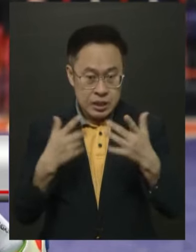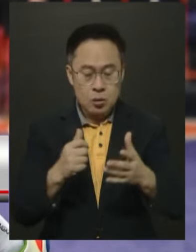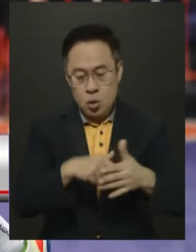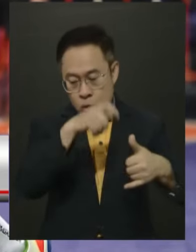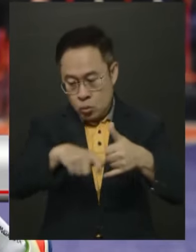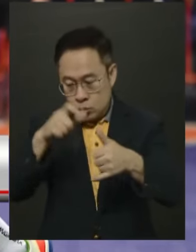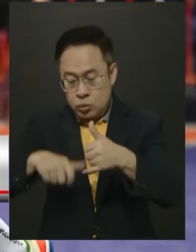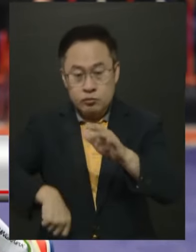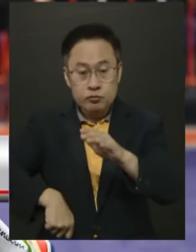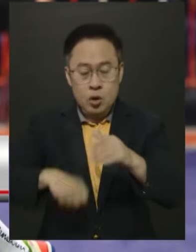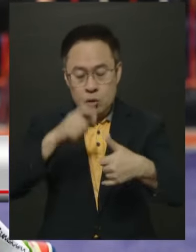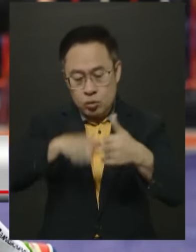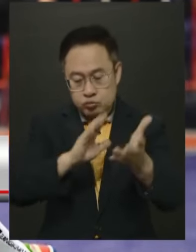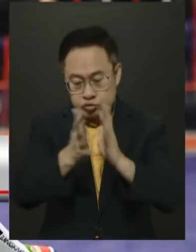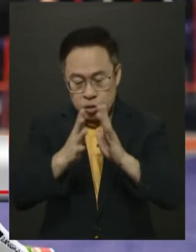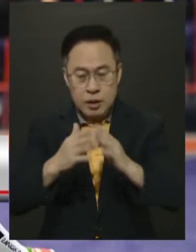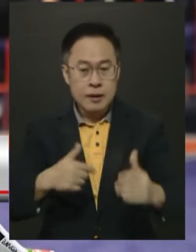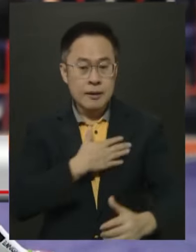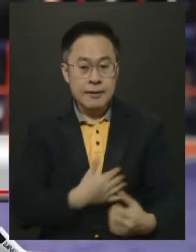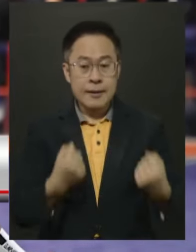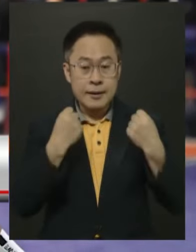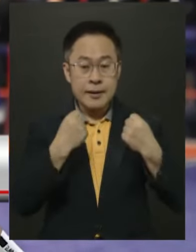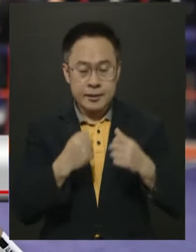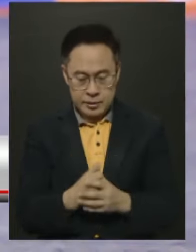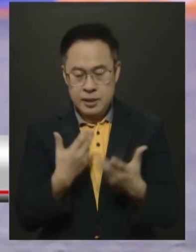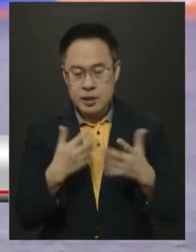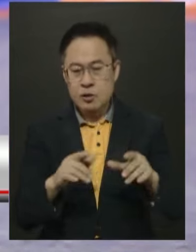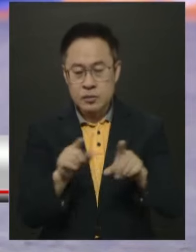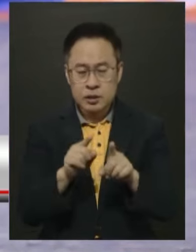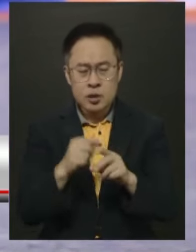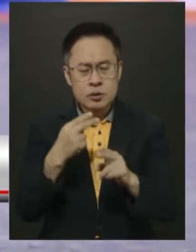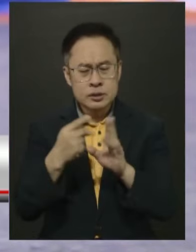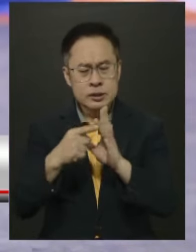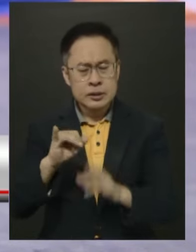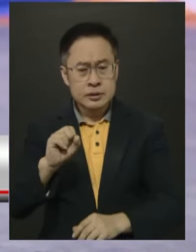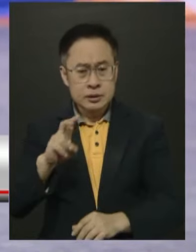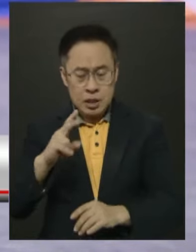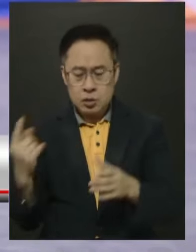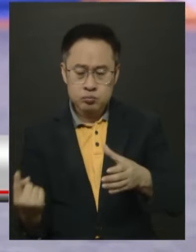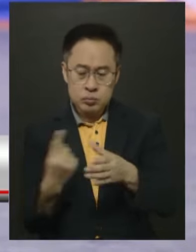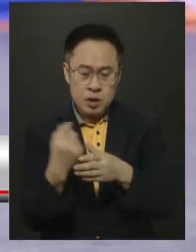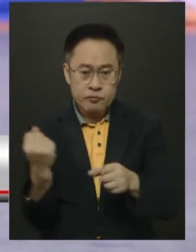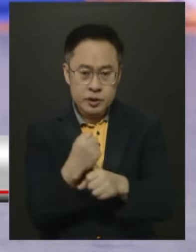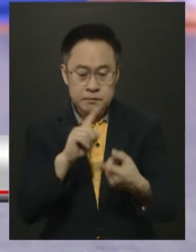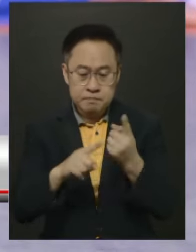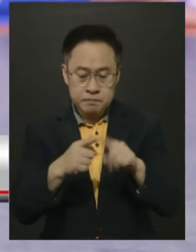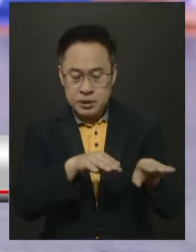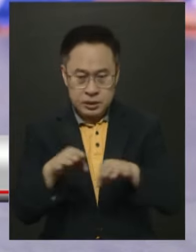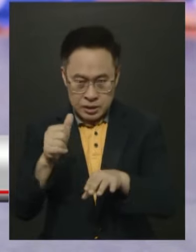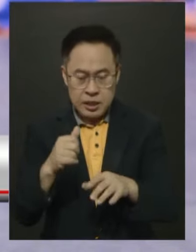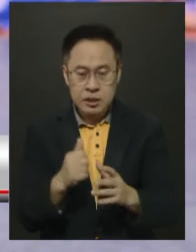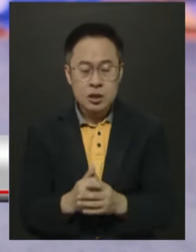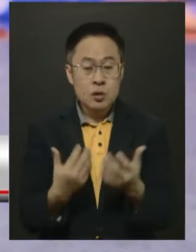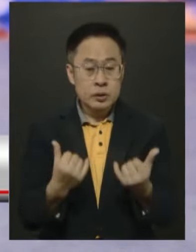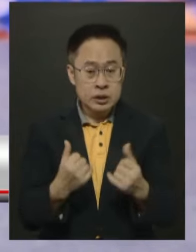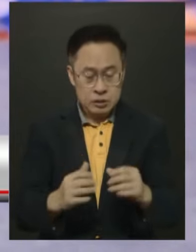สภาพร่างกายดีขึ้นเรื่อยๆขณะเดียวกันเจษฎาชูเดชก็การฝึกซ้อมก็ถือว่าดีมากๆปีนี้ตัวเจษฎาเองก็มีความตั้